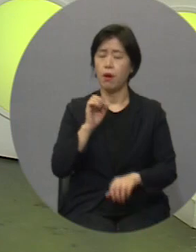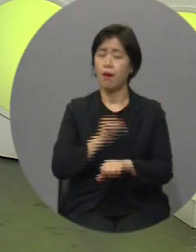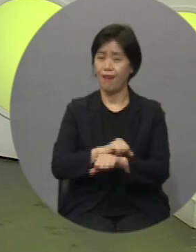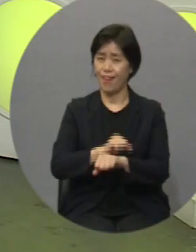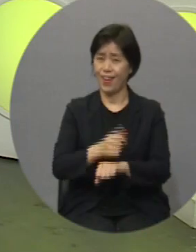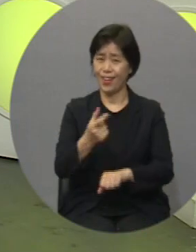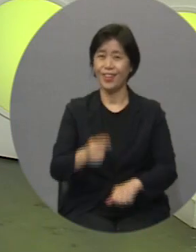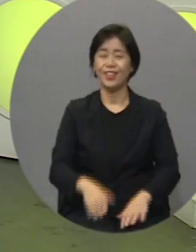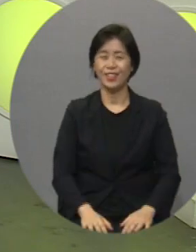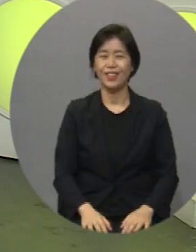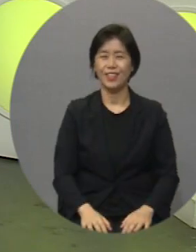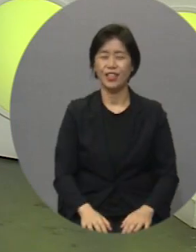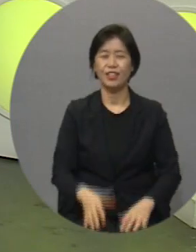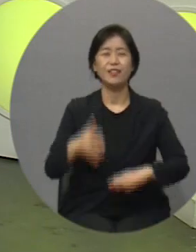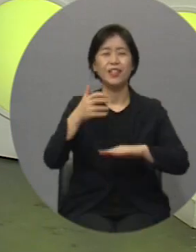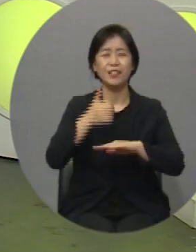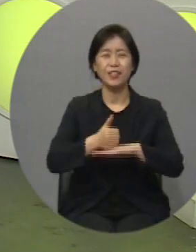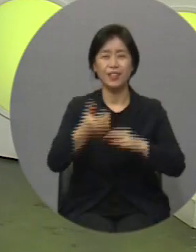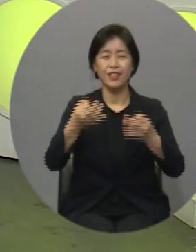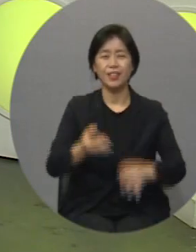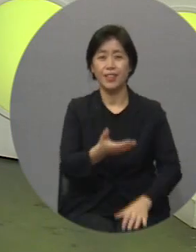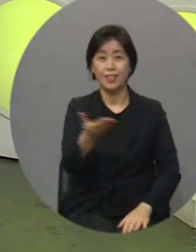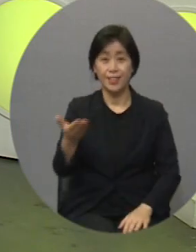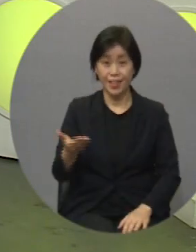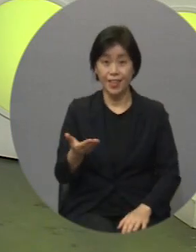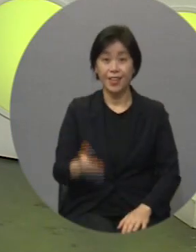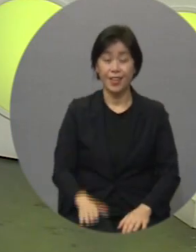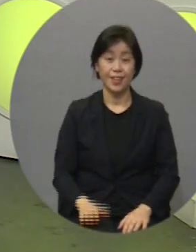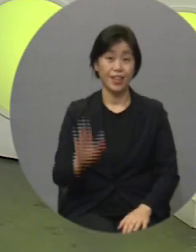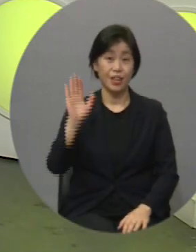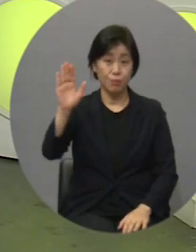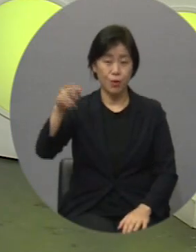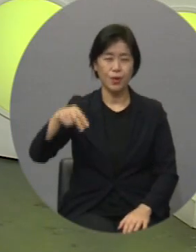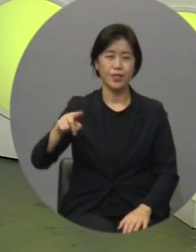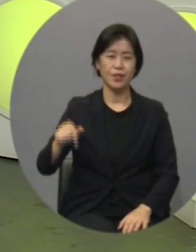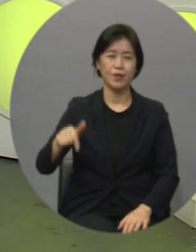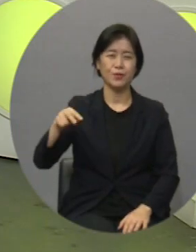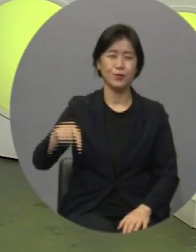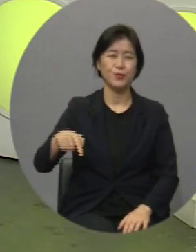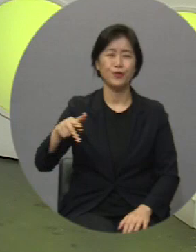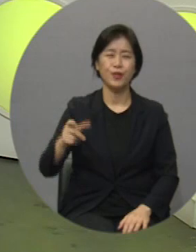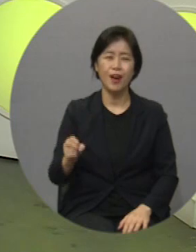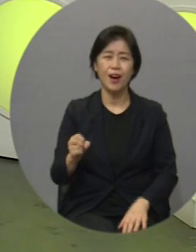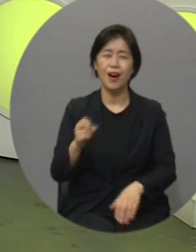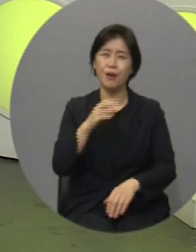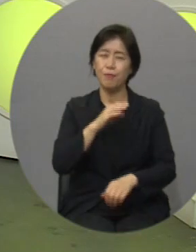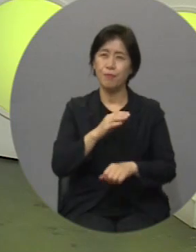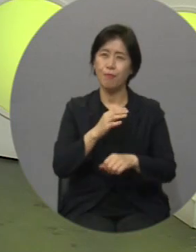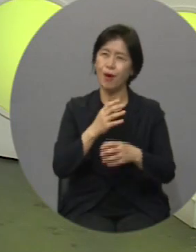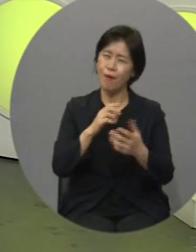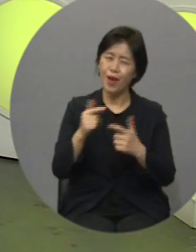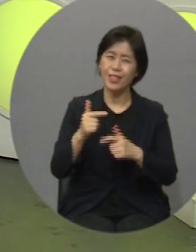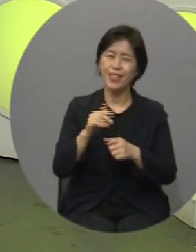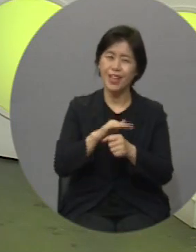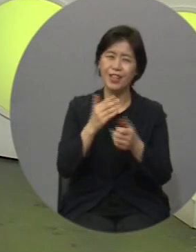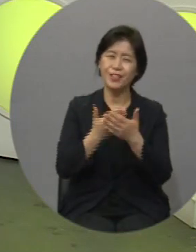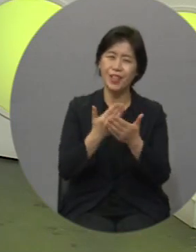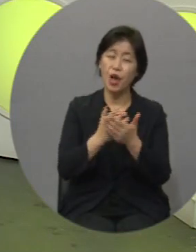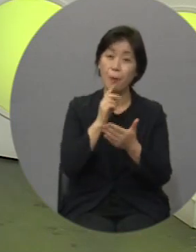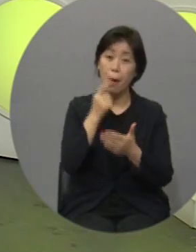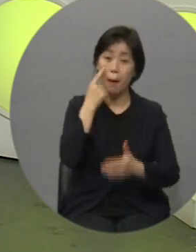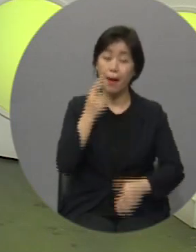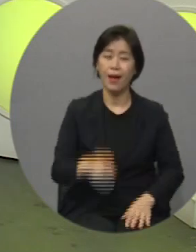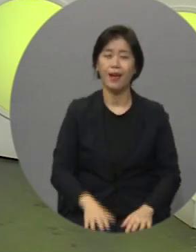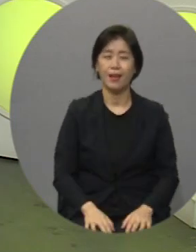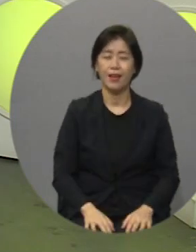잘하시네. 좋습니다. 네. 자, 우리 마지막으로 시청자분들께 앞으로 우리 석주경 많이 이뻐해달라고 네. 한 말씀 하시고. 네, 네.